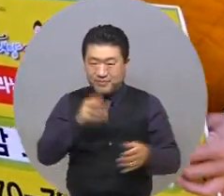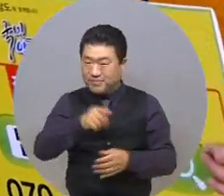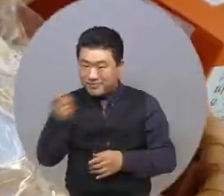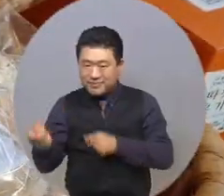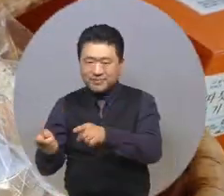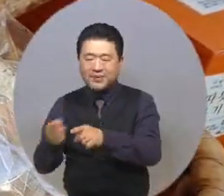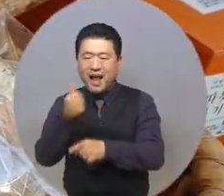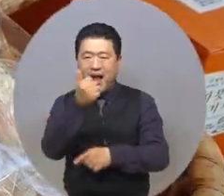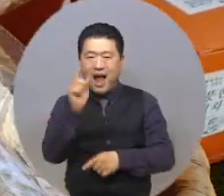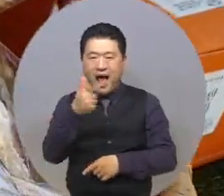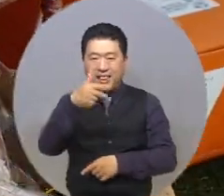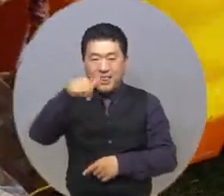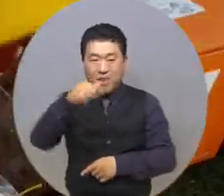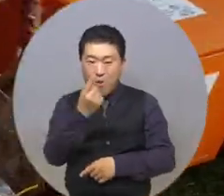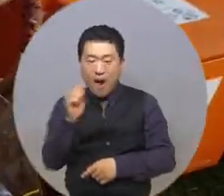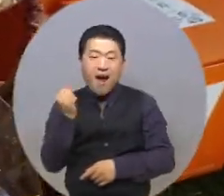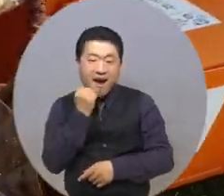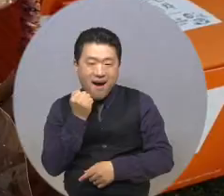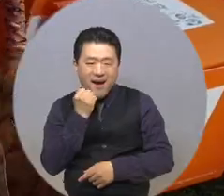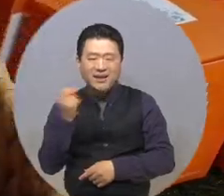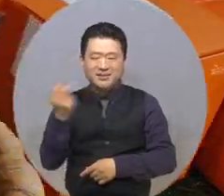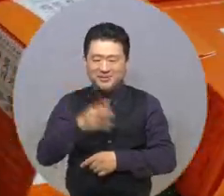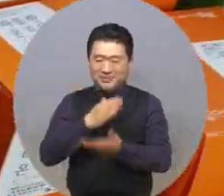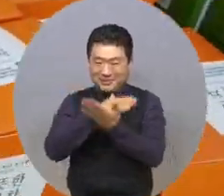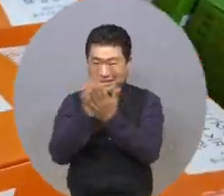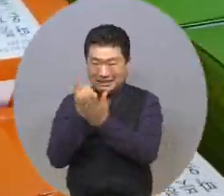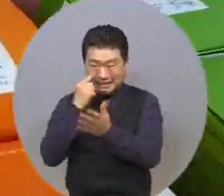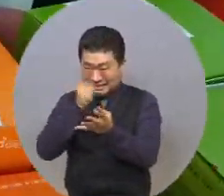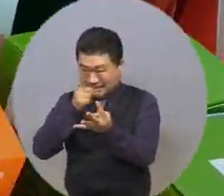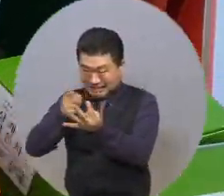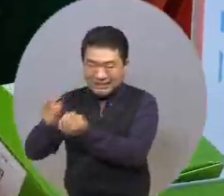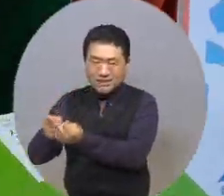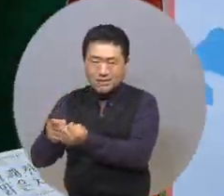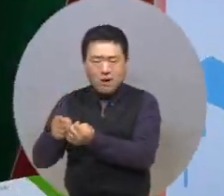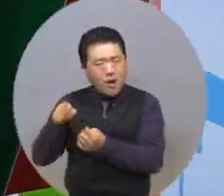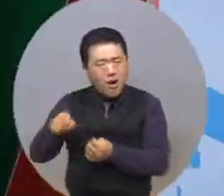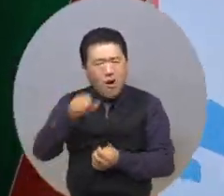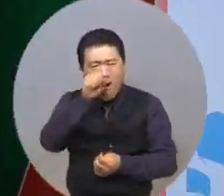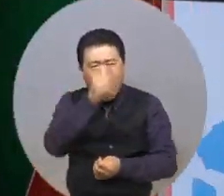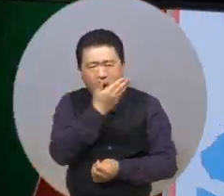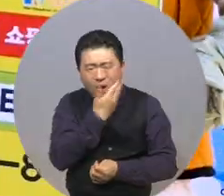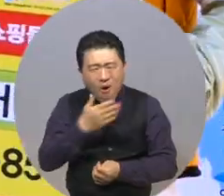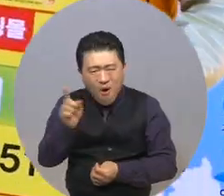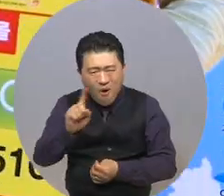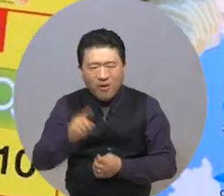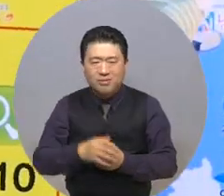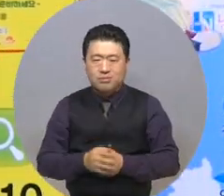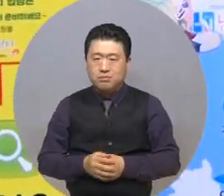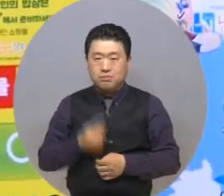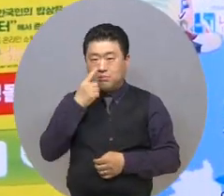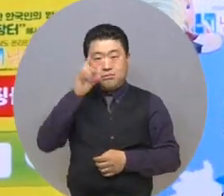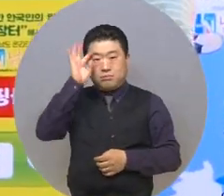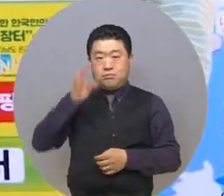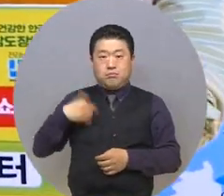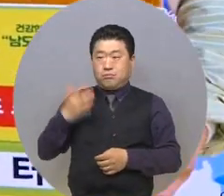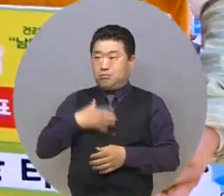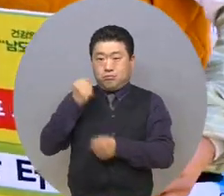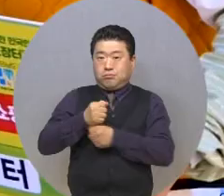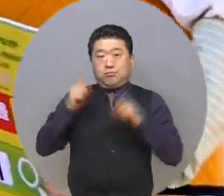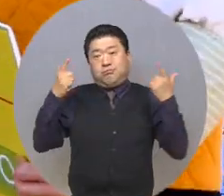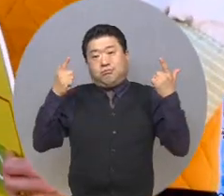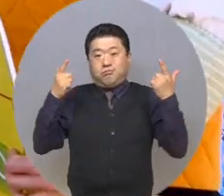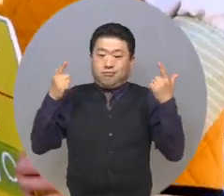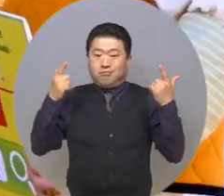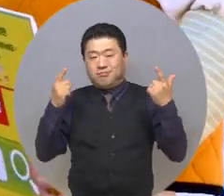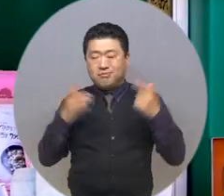이게 한과 그리고 섬진강 제철포트에서 레드티베까지 있는데 이것들이 왜 좋으냐 하면 그건 나도 모르죠. 내가 만든 게 아니니까.